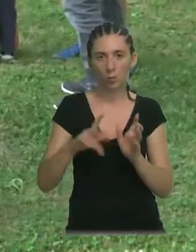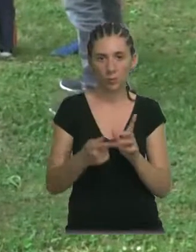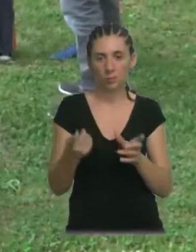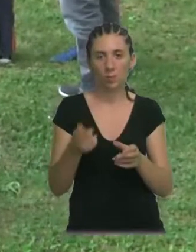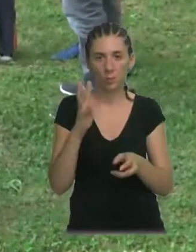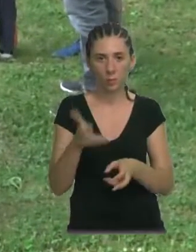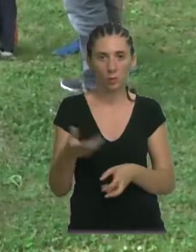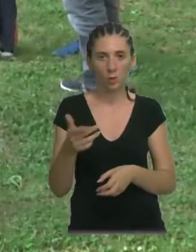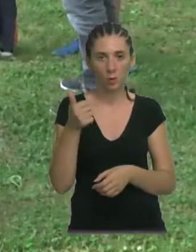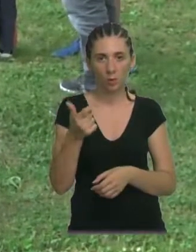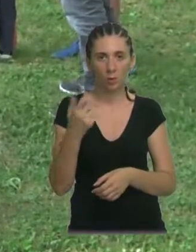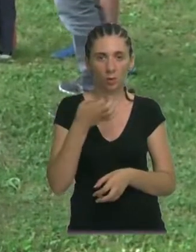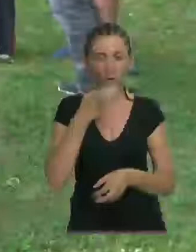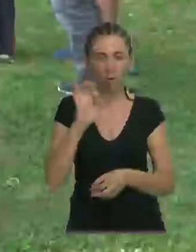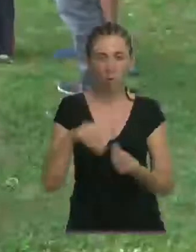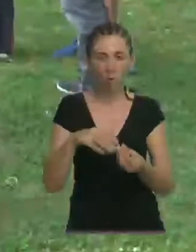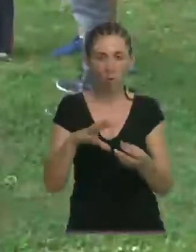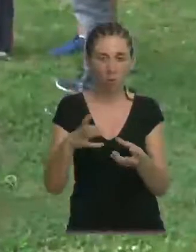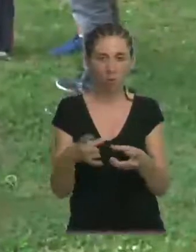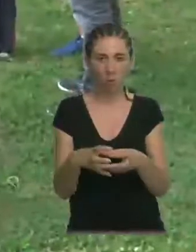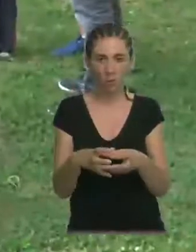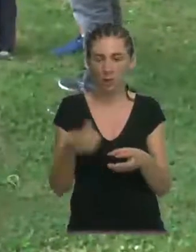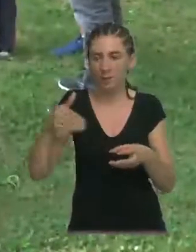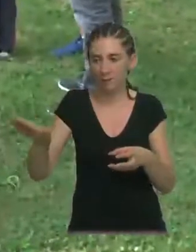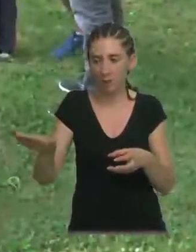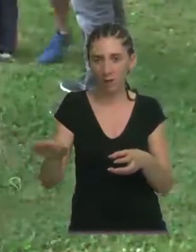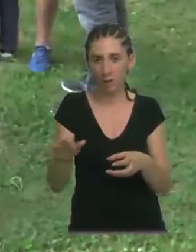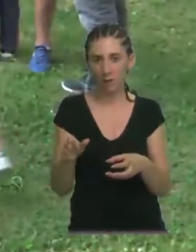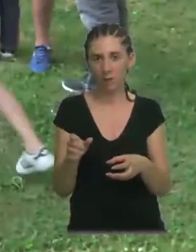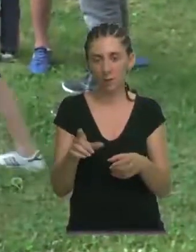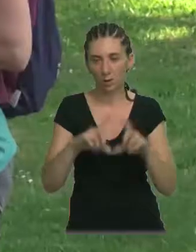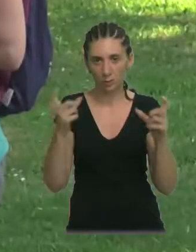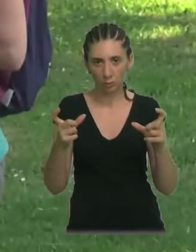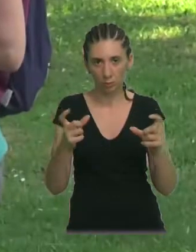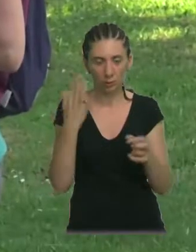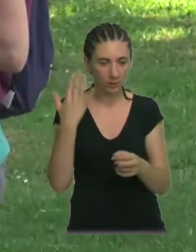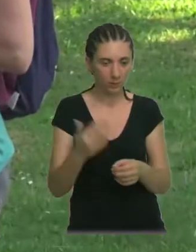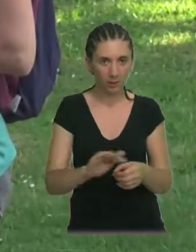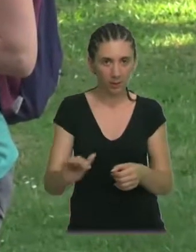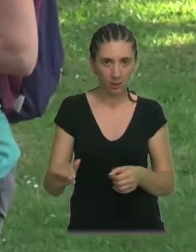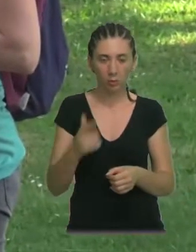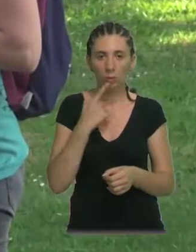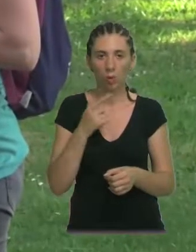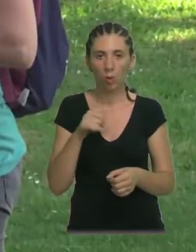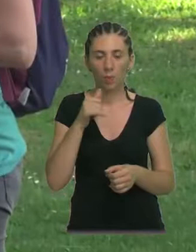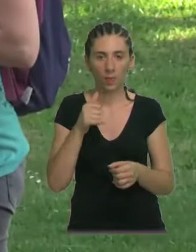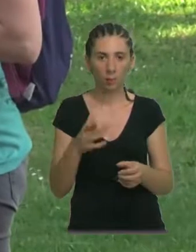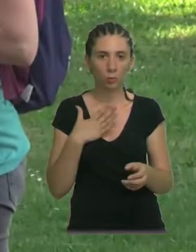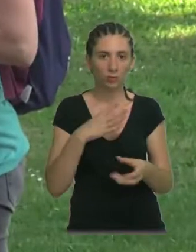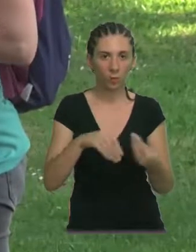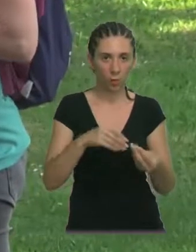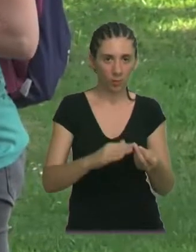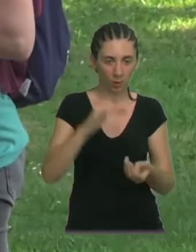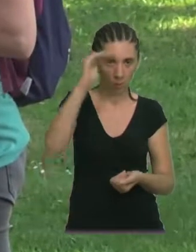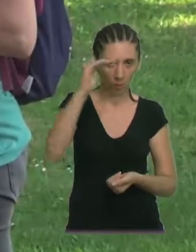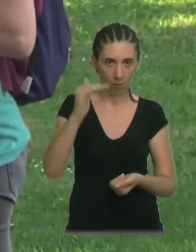Udomiteljstvo je procijenjeno kao jedno od najboljih oblika izvaninstitucionalne skrbi za djecu koja iz određenih razloga ne mogu odrastati u